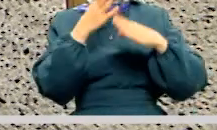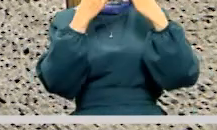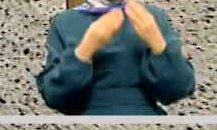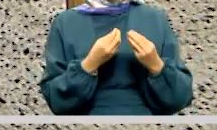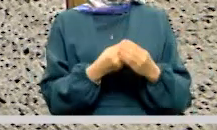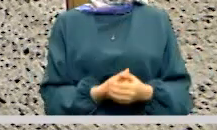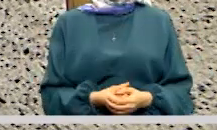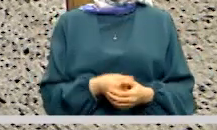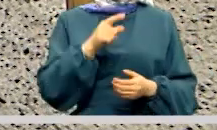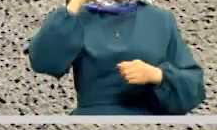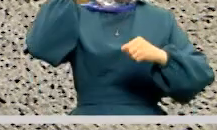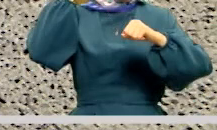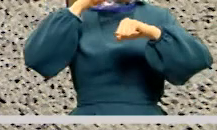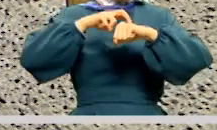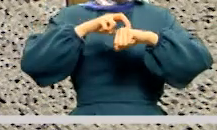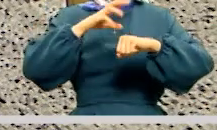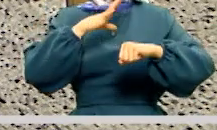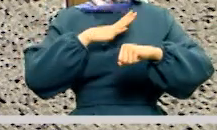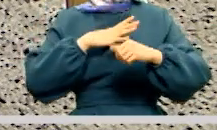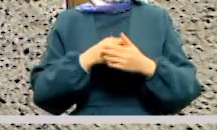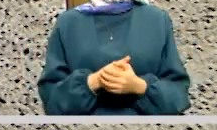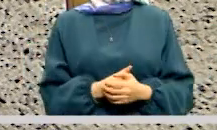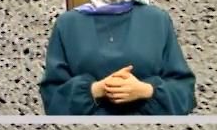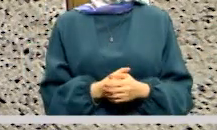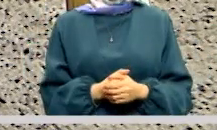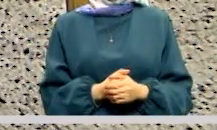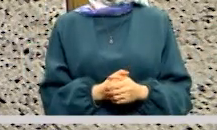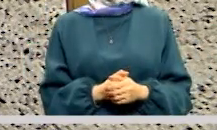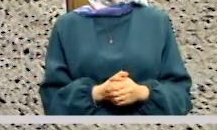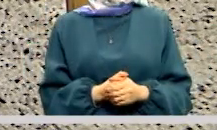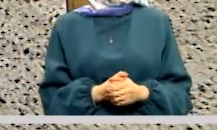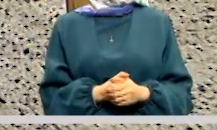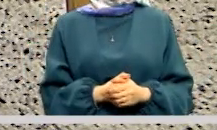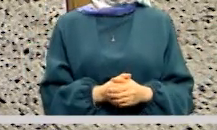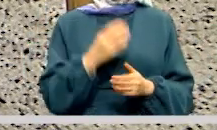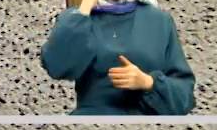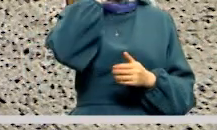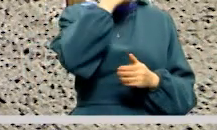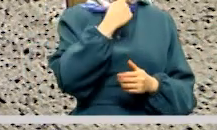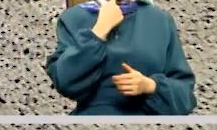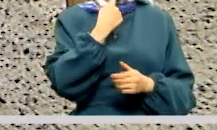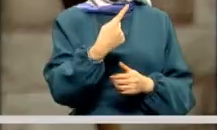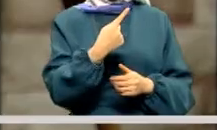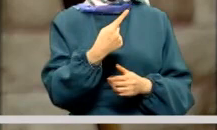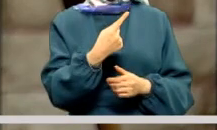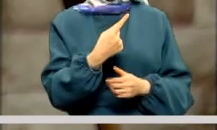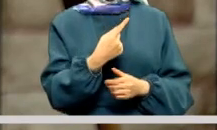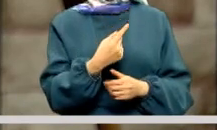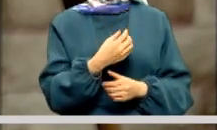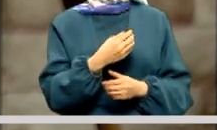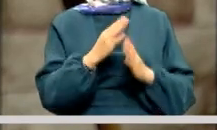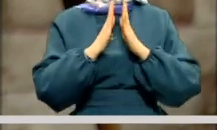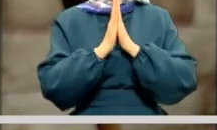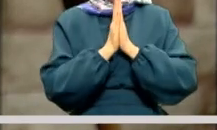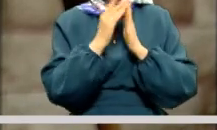bana bunu hatırlatıyor ve mahcup bir eda ile de Ya kusura bakmayın falan dediğine şahit